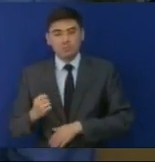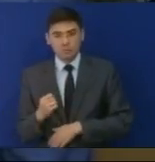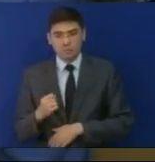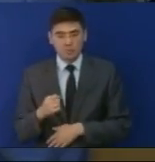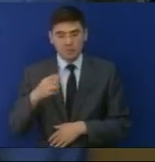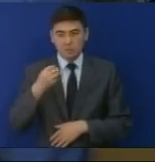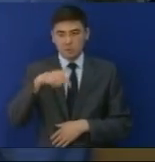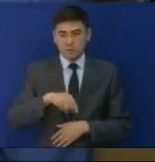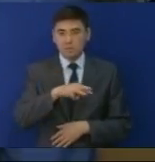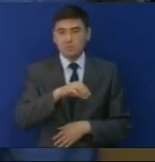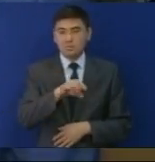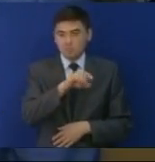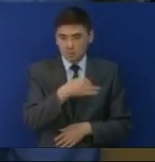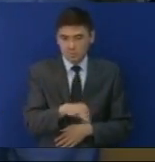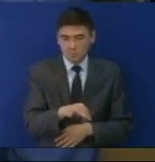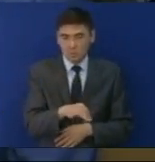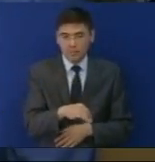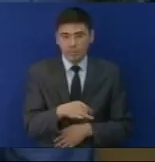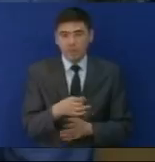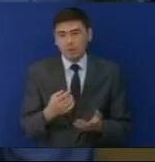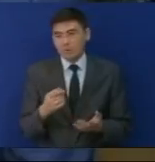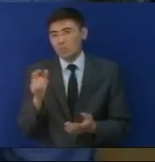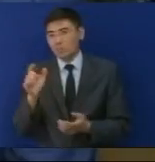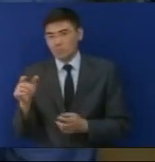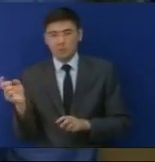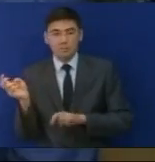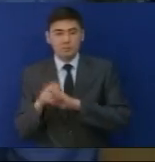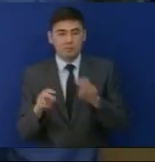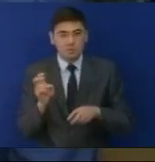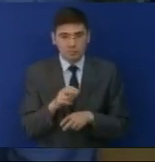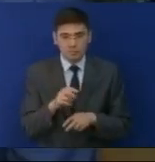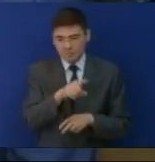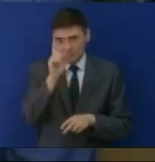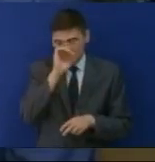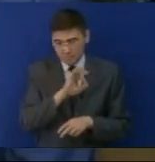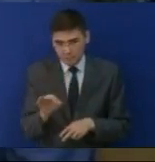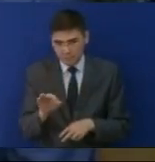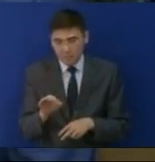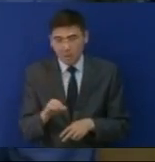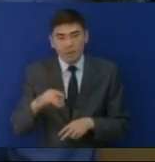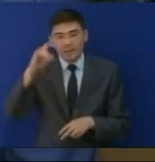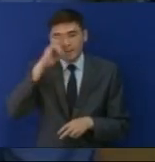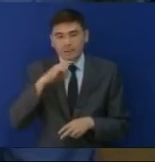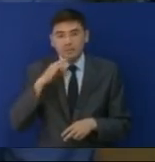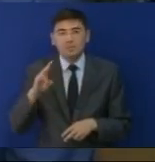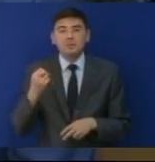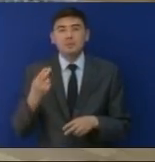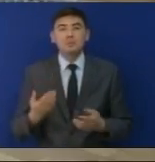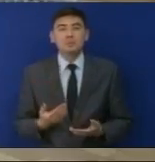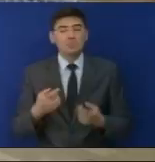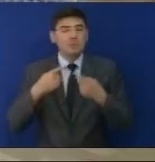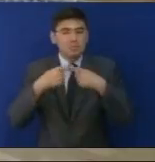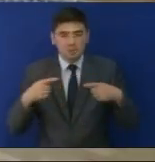будет и этнокультурное объединение свои обычаи. Тут очень много. Сами знаете, Казахстан – это толерантное многонациональное